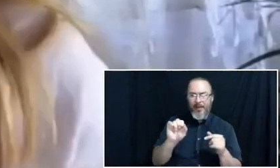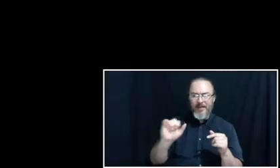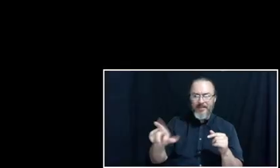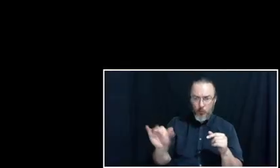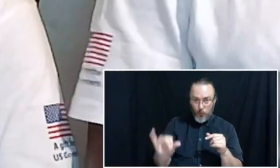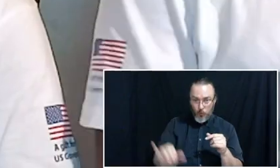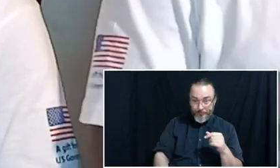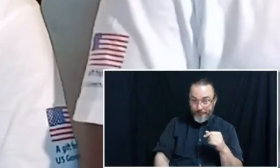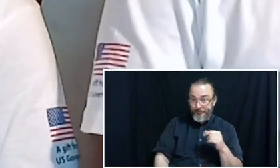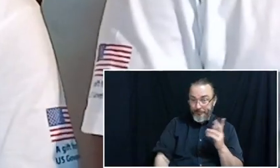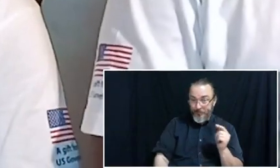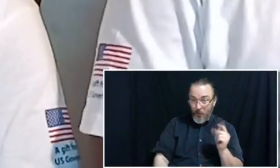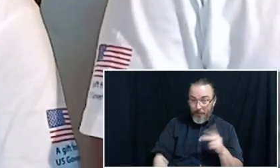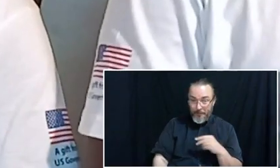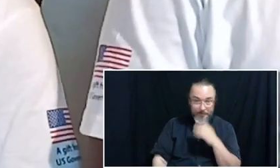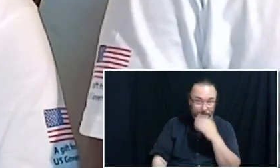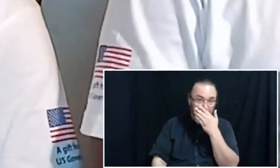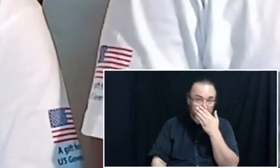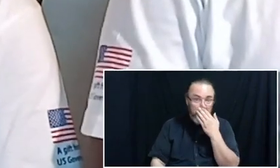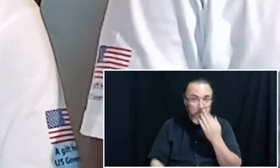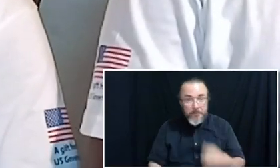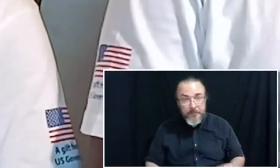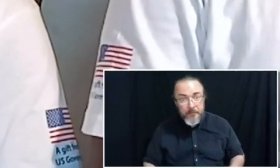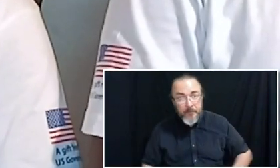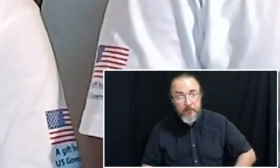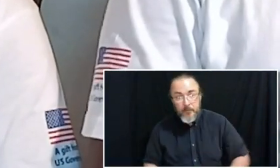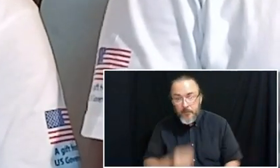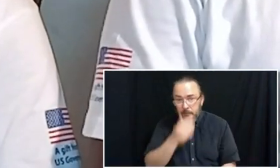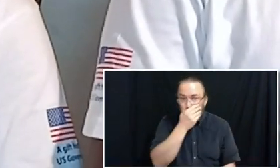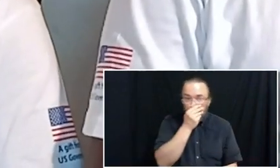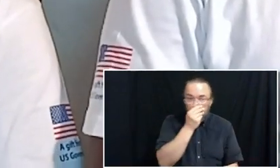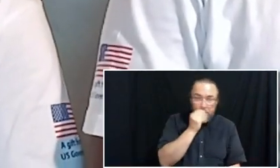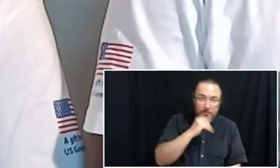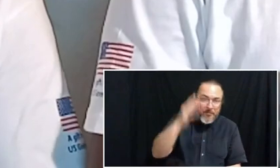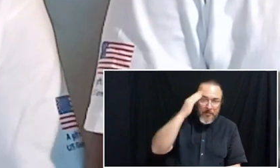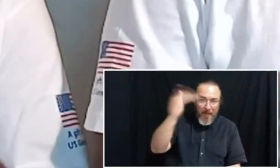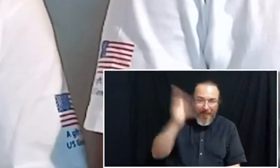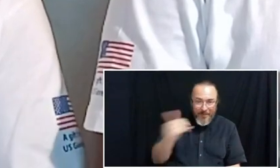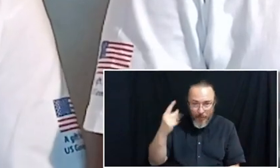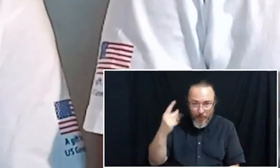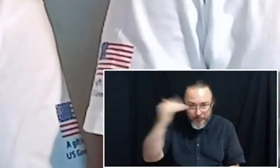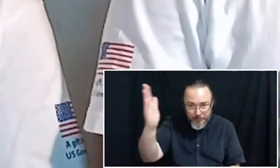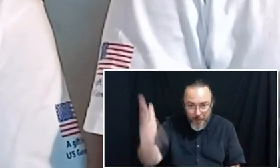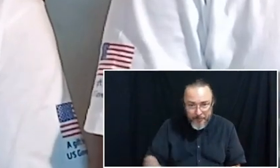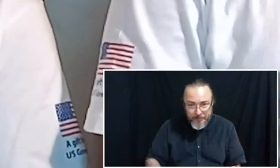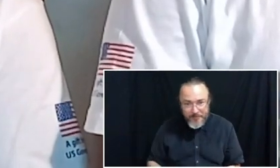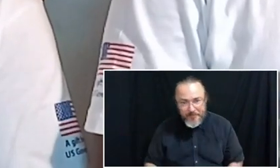interprétés en langue des signes des États-Unis par un interprète qui participe à la réunion d'aujourd'hui.